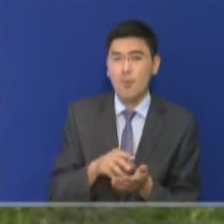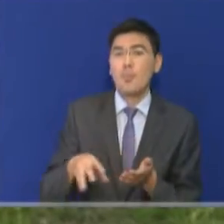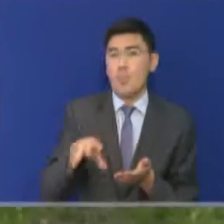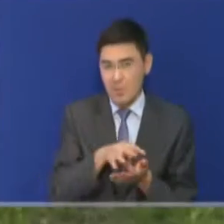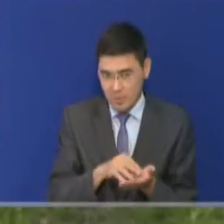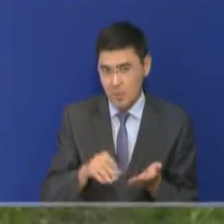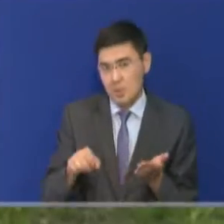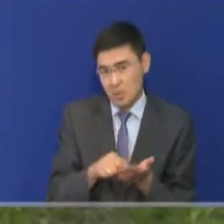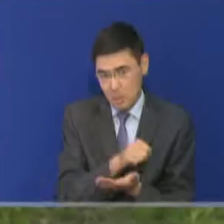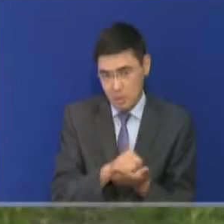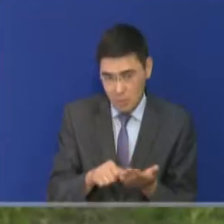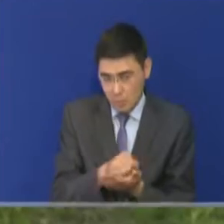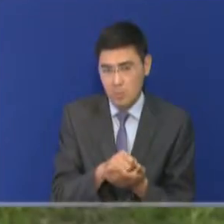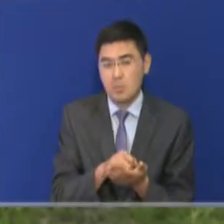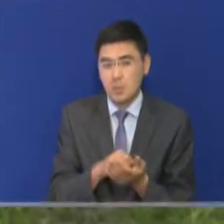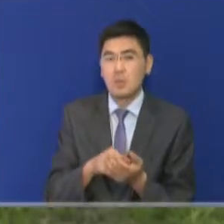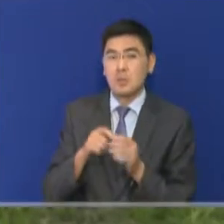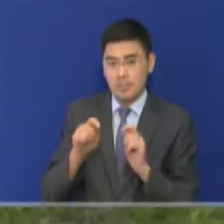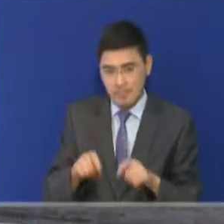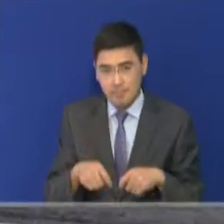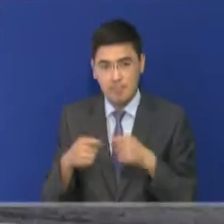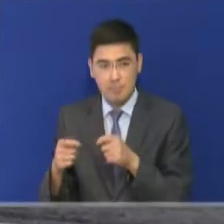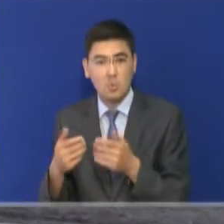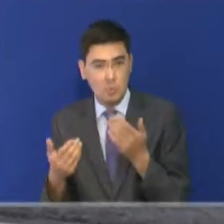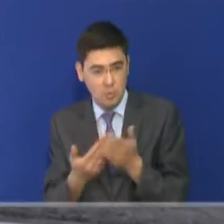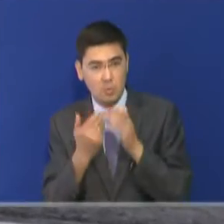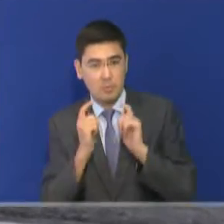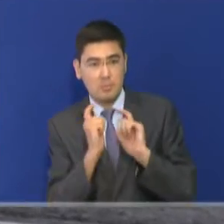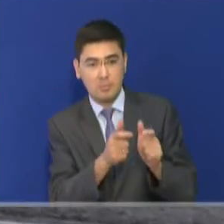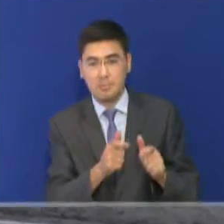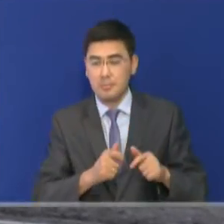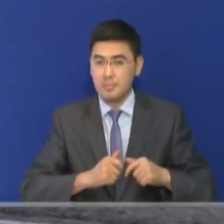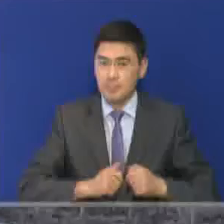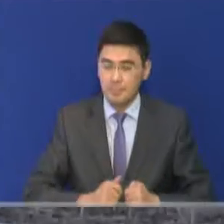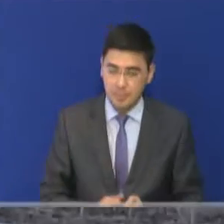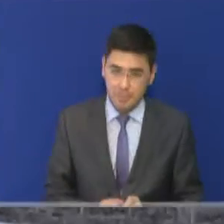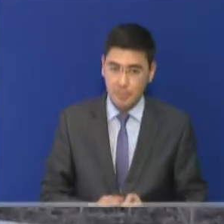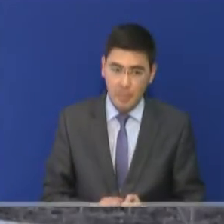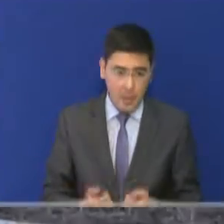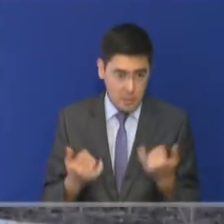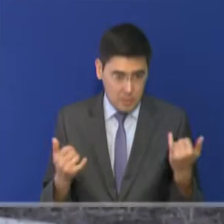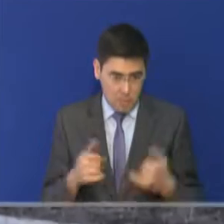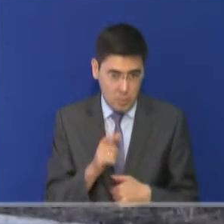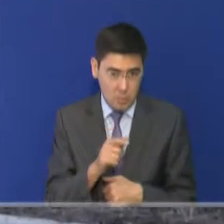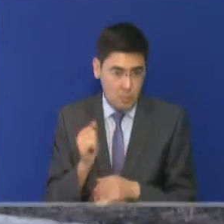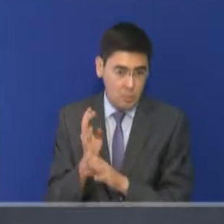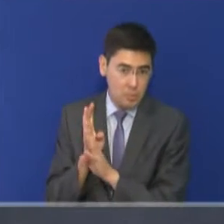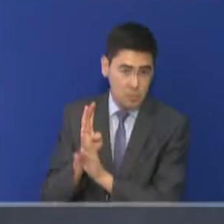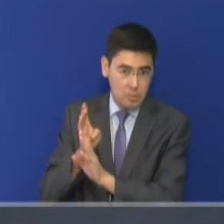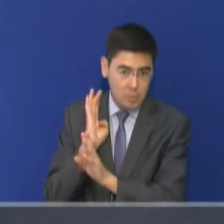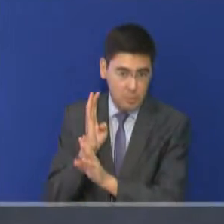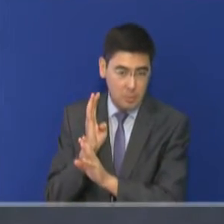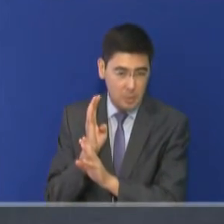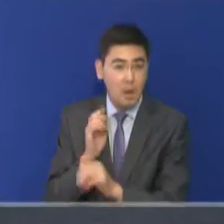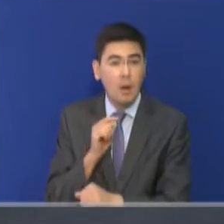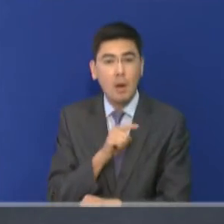обновить документы и также повторно получить направление. Кроме того, для решения проблем, стоящих в очереди на жилье, правительством